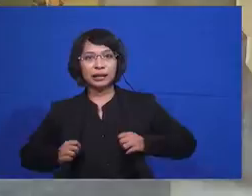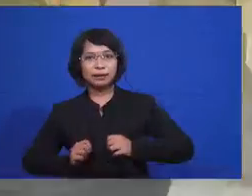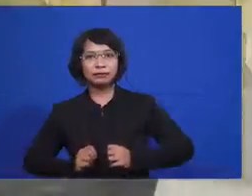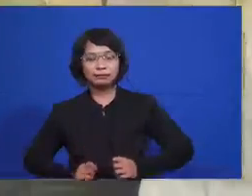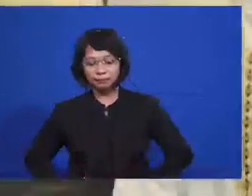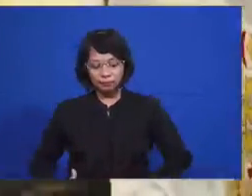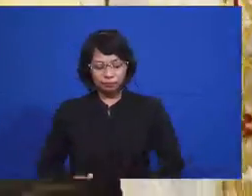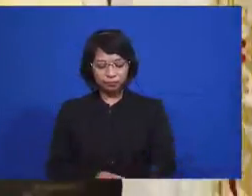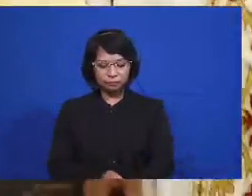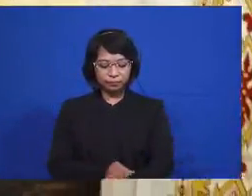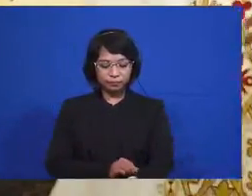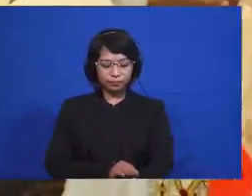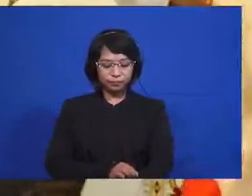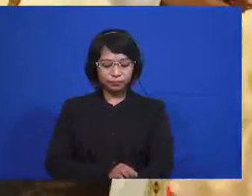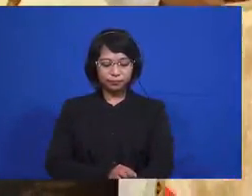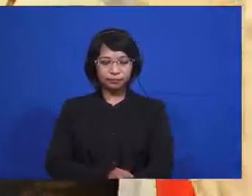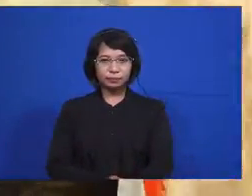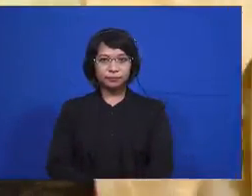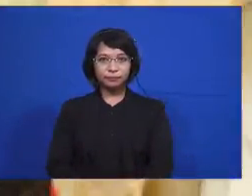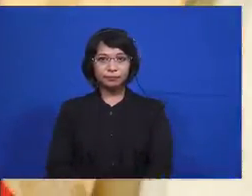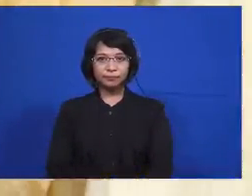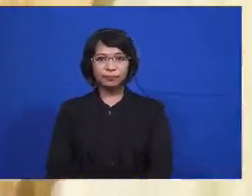Tuhan.